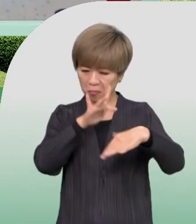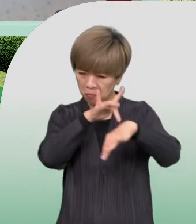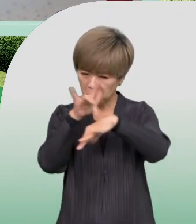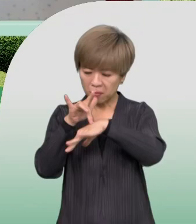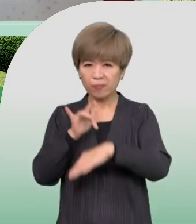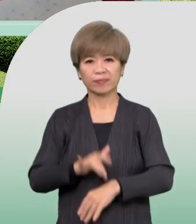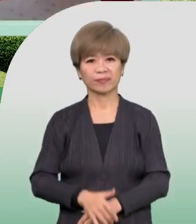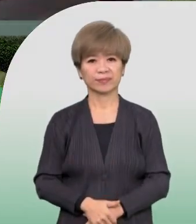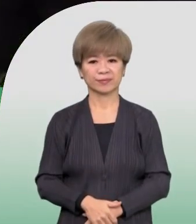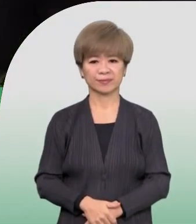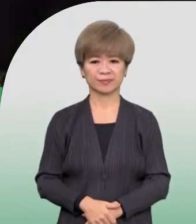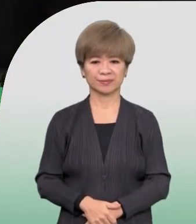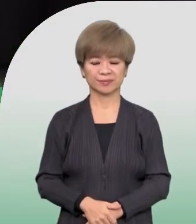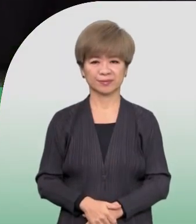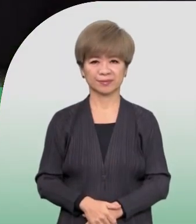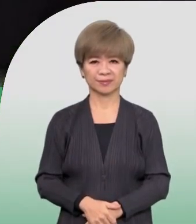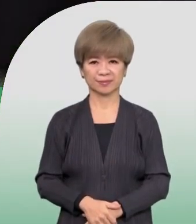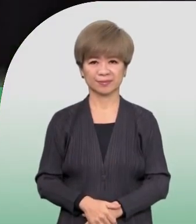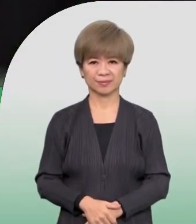识。